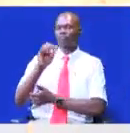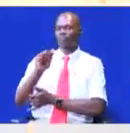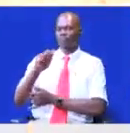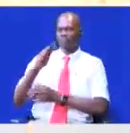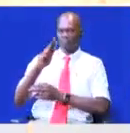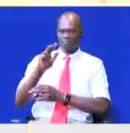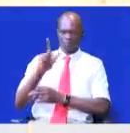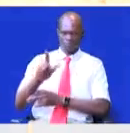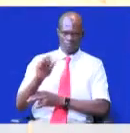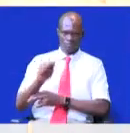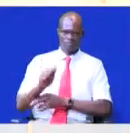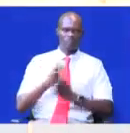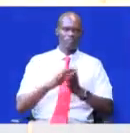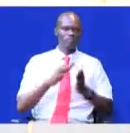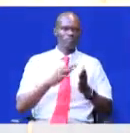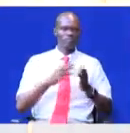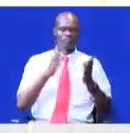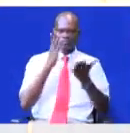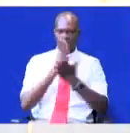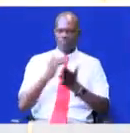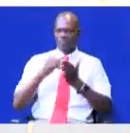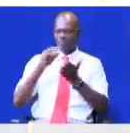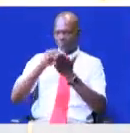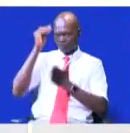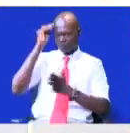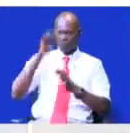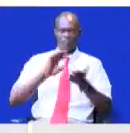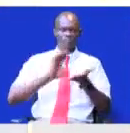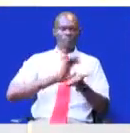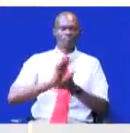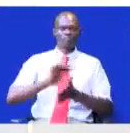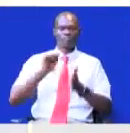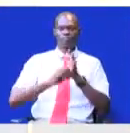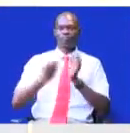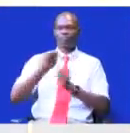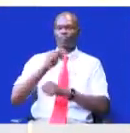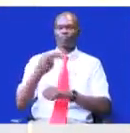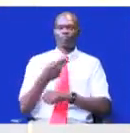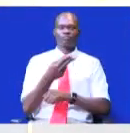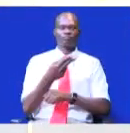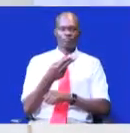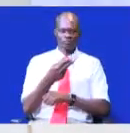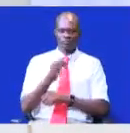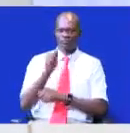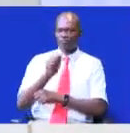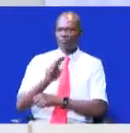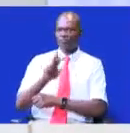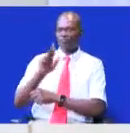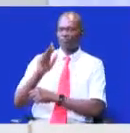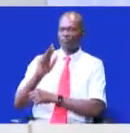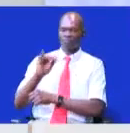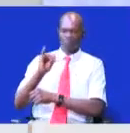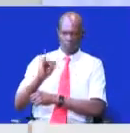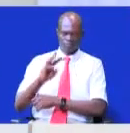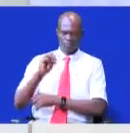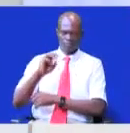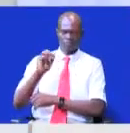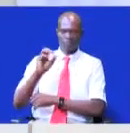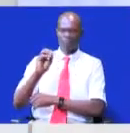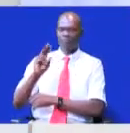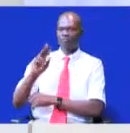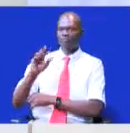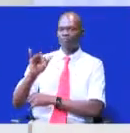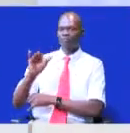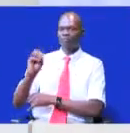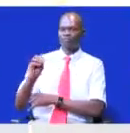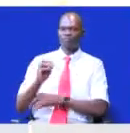asomo e town ka, asomo Shauri Moyo Nursery School, bang'e adhi Kibuye